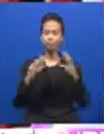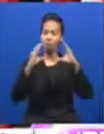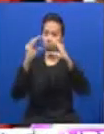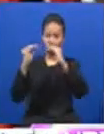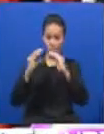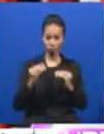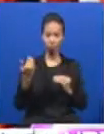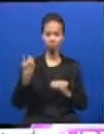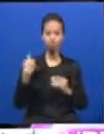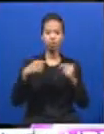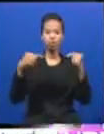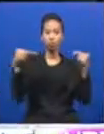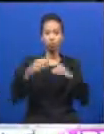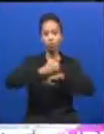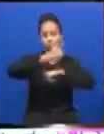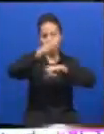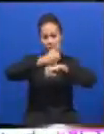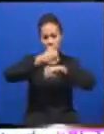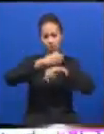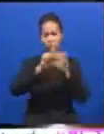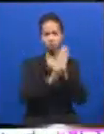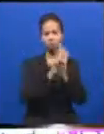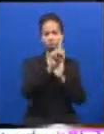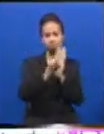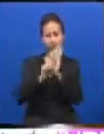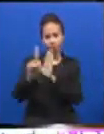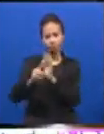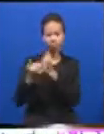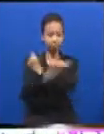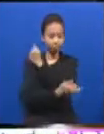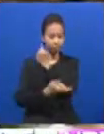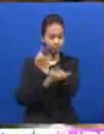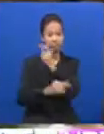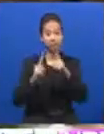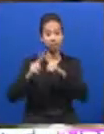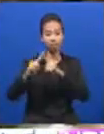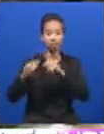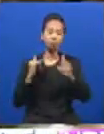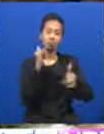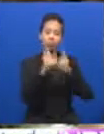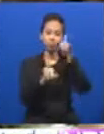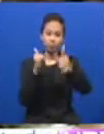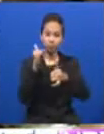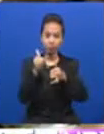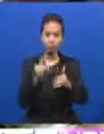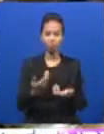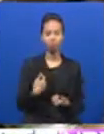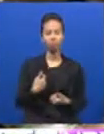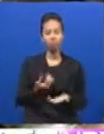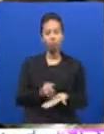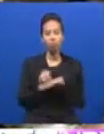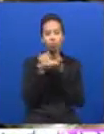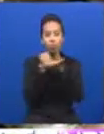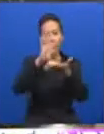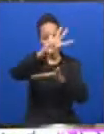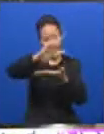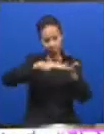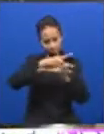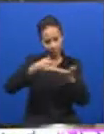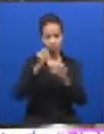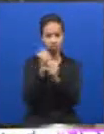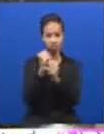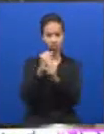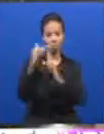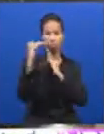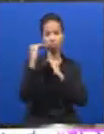ประชุมมีผู้นำและเจ้าหน้าที่ระดับสูงจากประเทศในเอเชียและแปซิฟิกเข้าร่วมเพื่อกำหนดนโยบายการพัฒนาภายใต้หัวข้อ